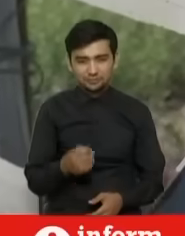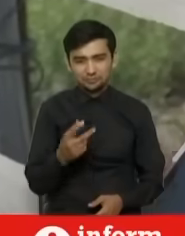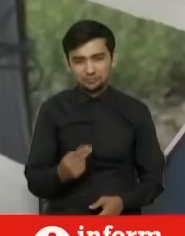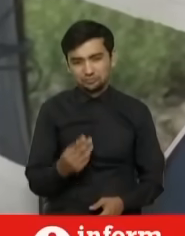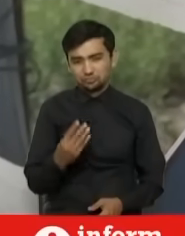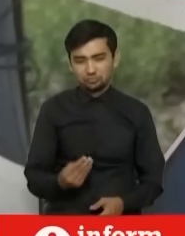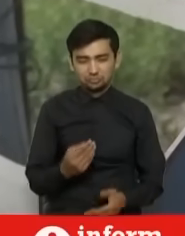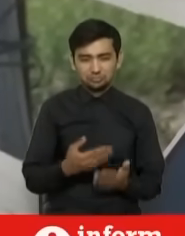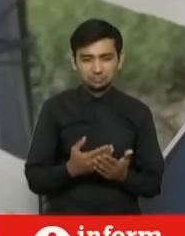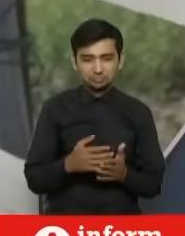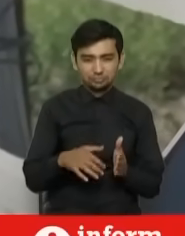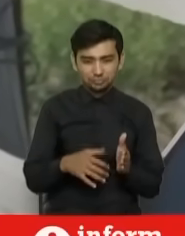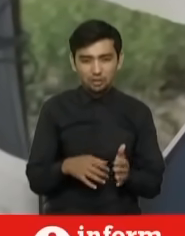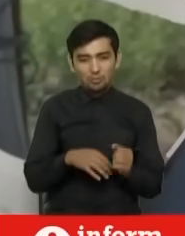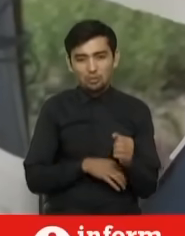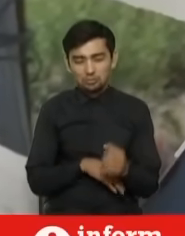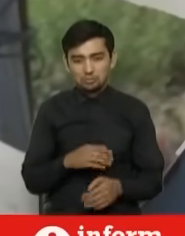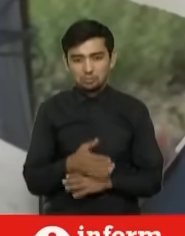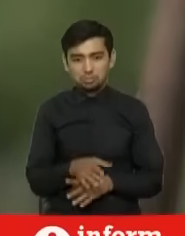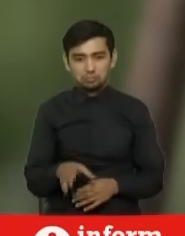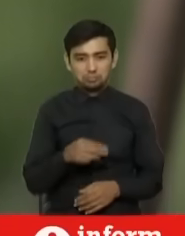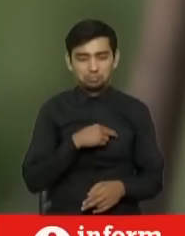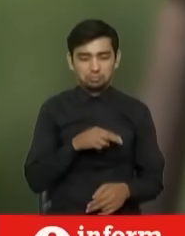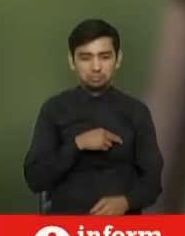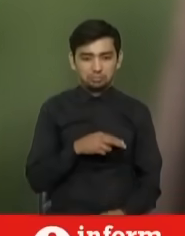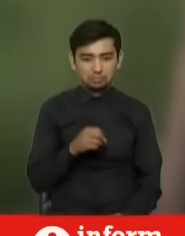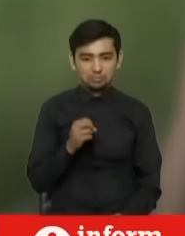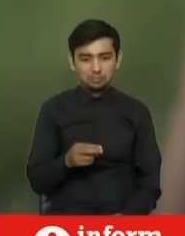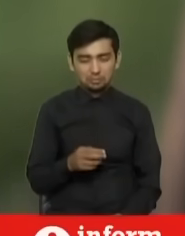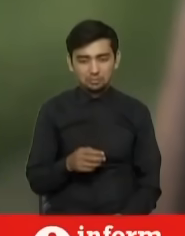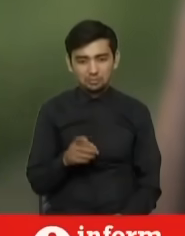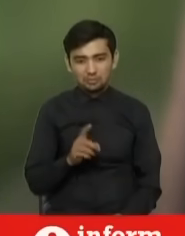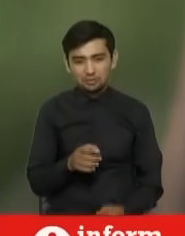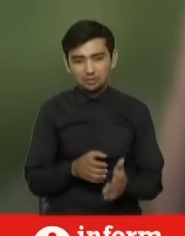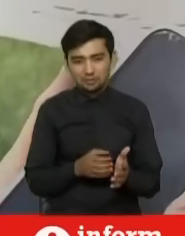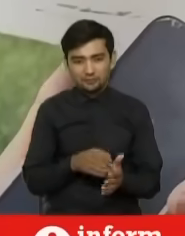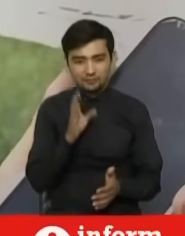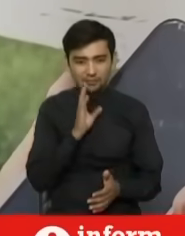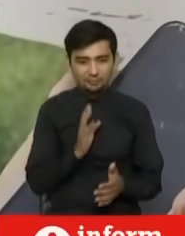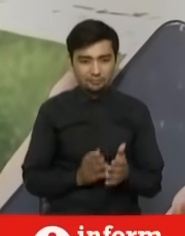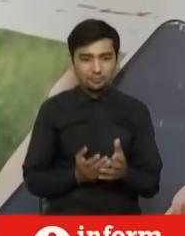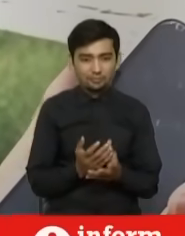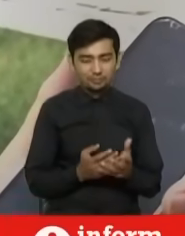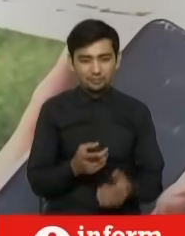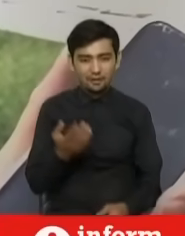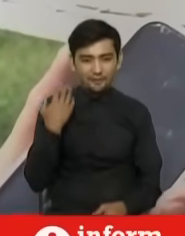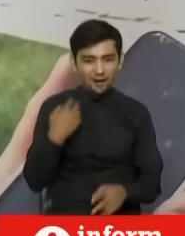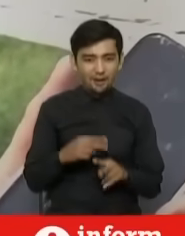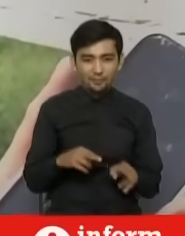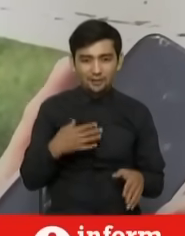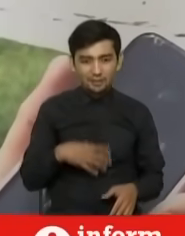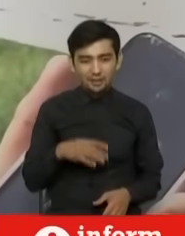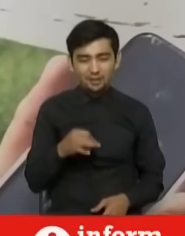дәрі. Содан кейін мына балықтарын етіп отыр. Тетіс бар ғой, содан шығып жатқан су қойынды бұл. Ол бұрын болған жоқ, осы мына